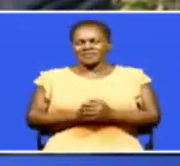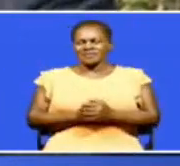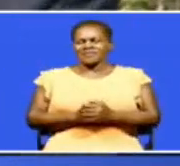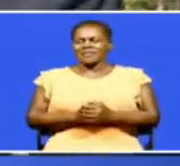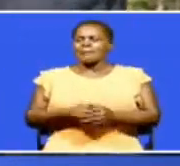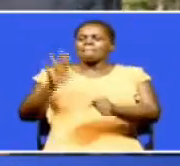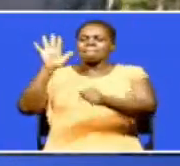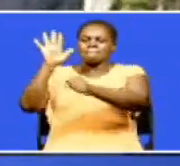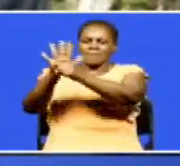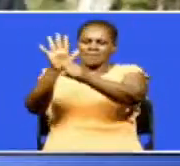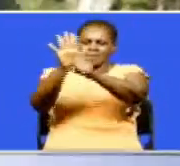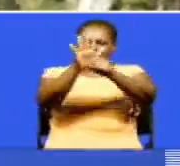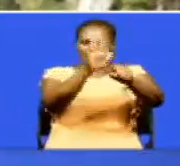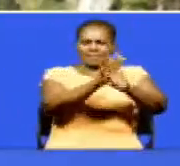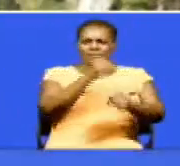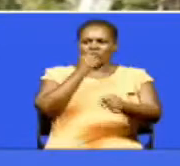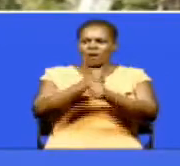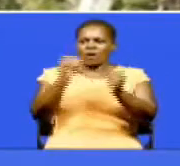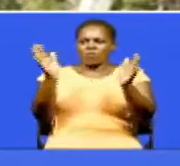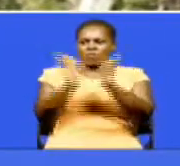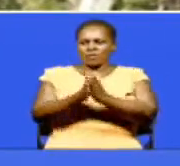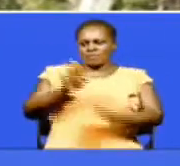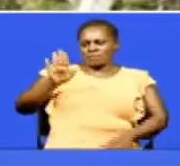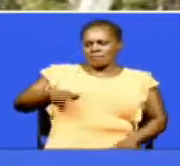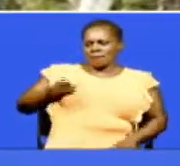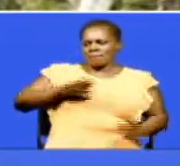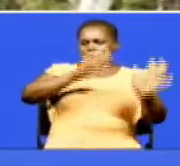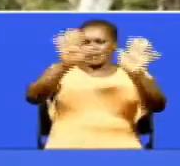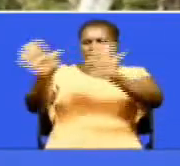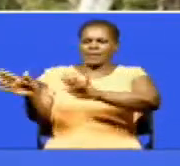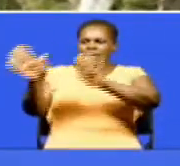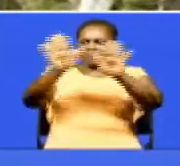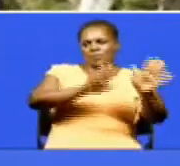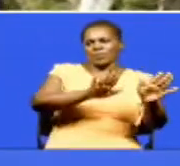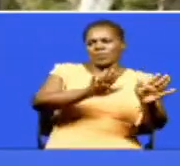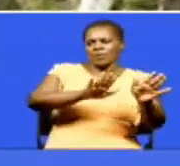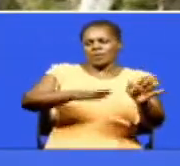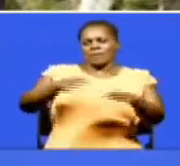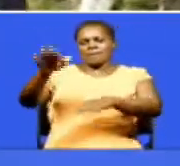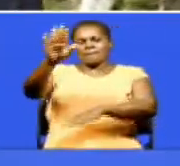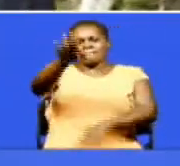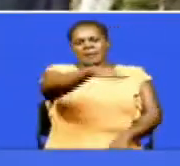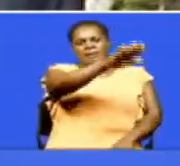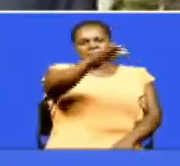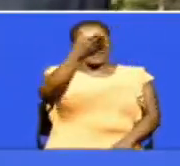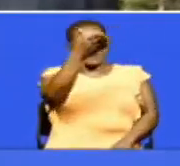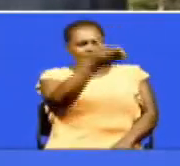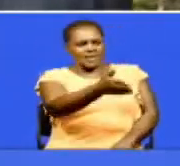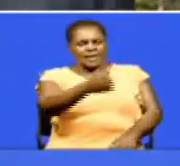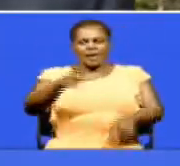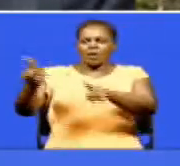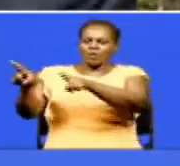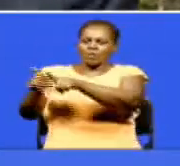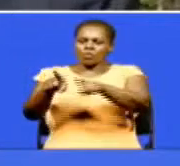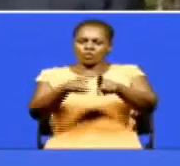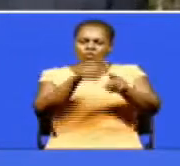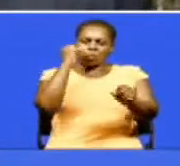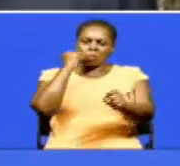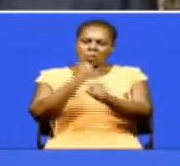Na mengi tumefanya na yeye. Tumefanya huko kwa bunge na pia